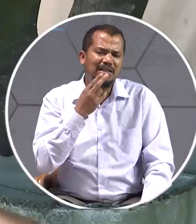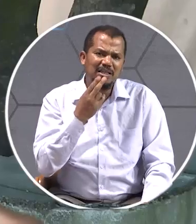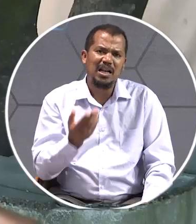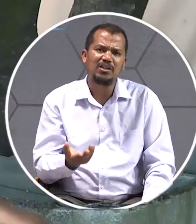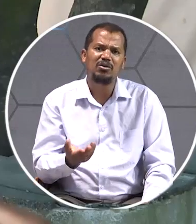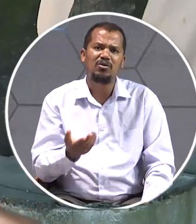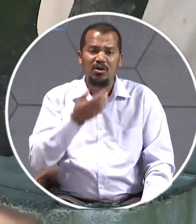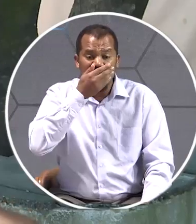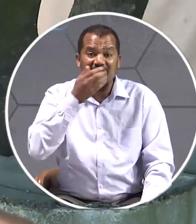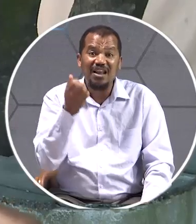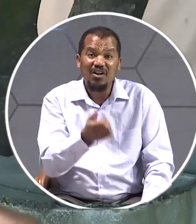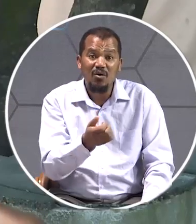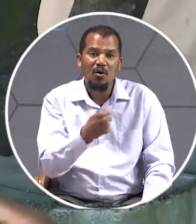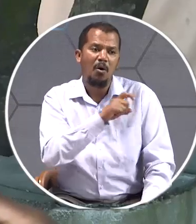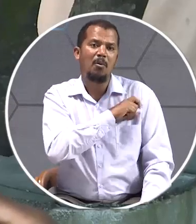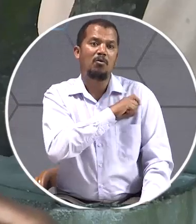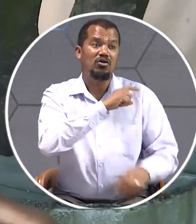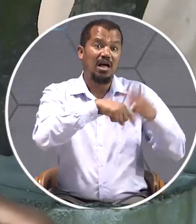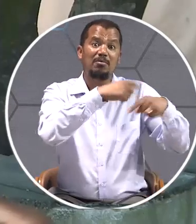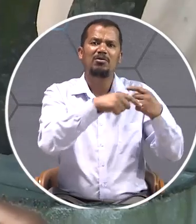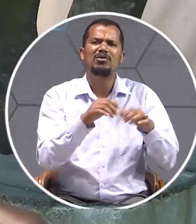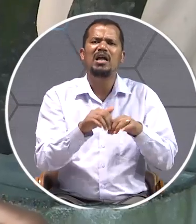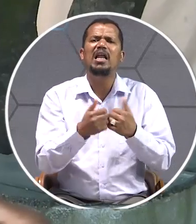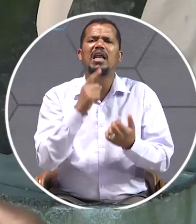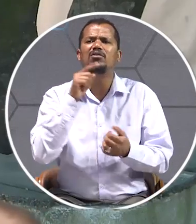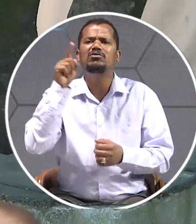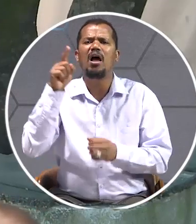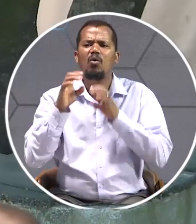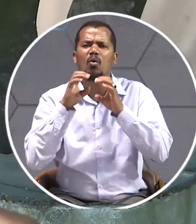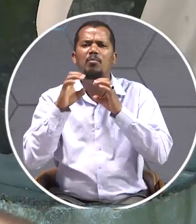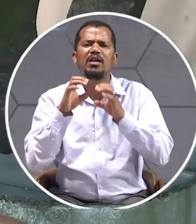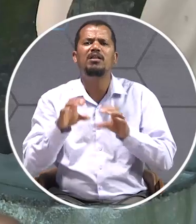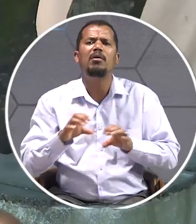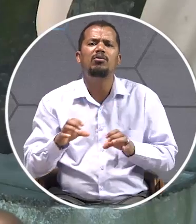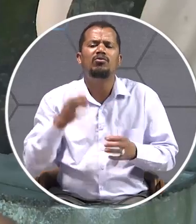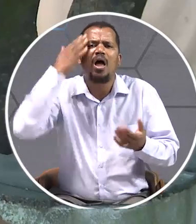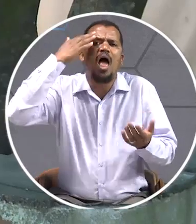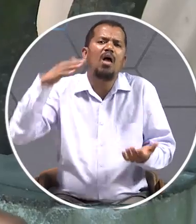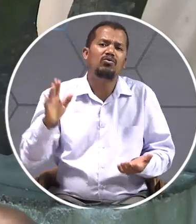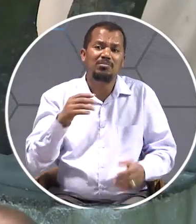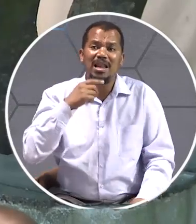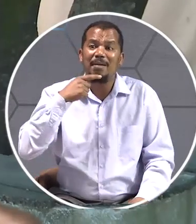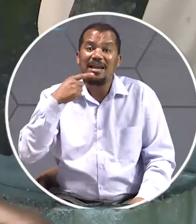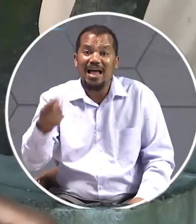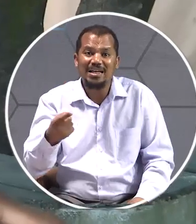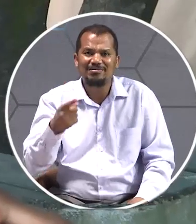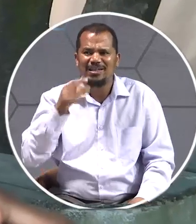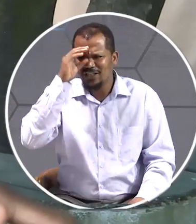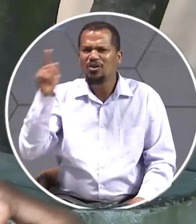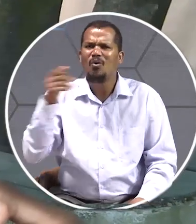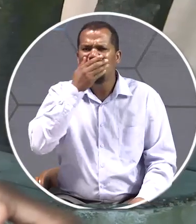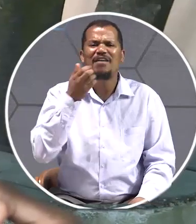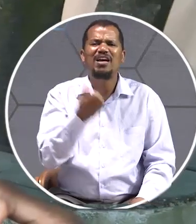መስማት የተሳናቸው ተደፍረው ፖሊስ ጣቢያ ቢሄዱ እንዴት ነው ከዛ ጋር ኮሚኒኬት የሚያደርጉት? አያውቁትም። ስለዚህ ለመናገርም ያ